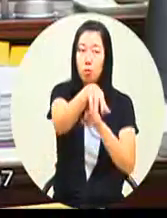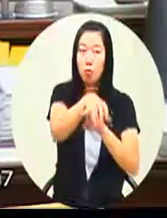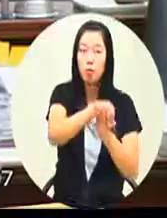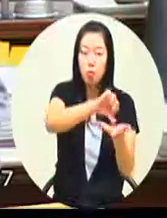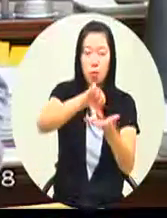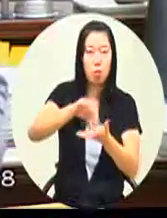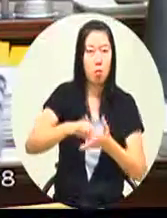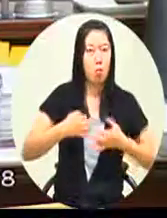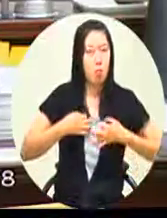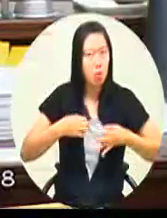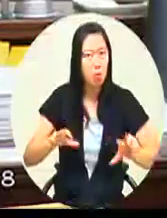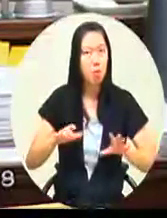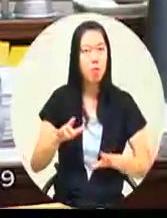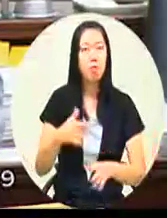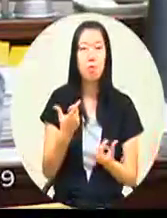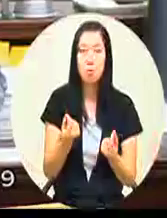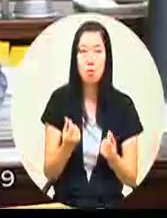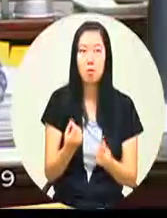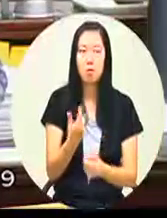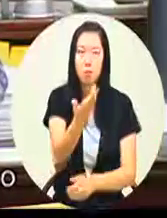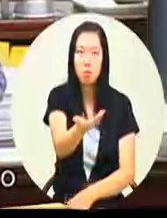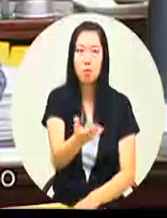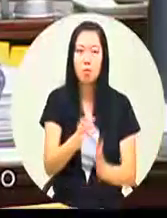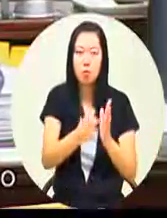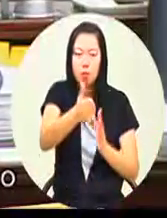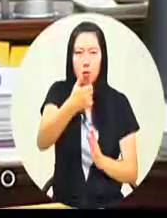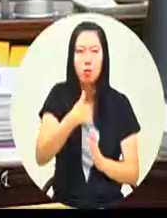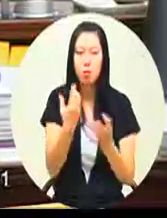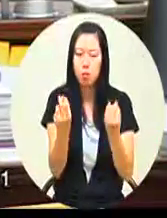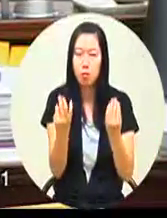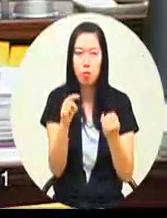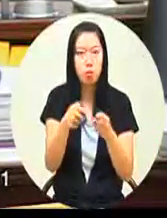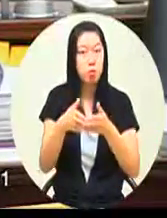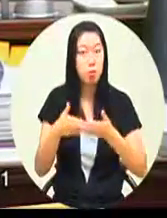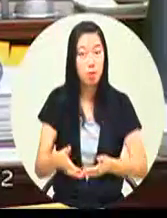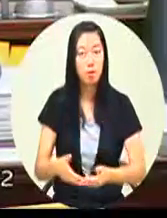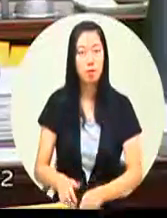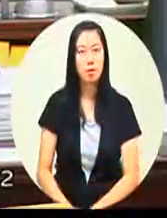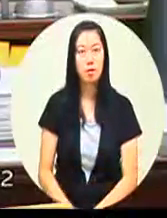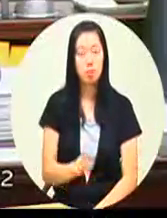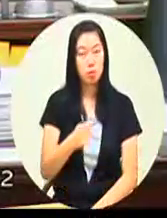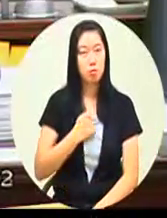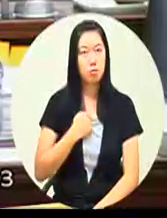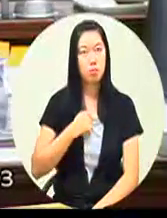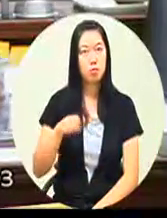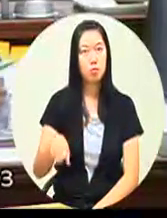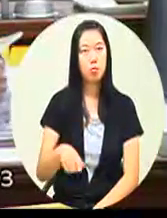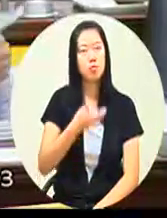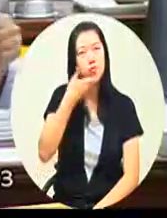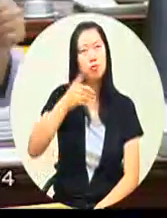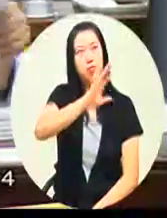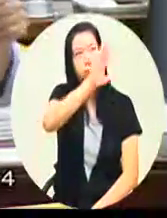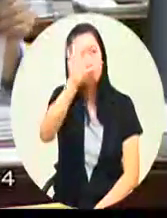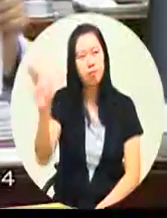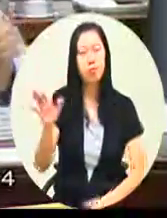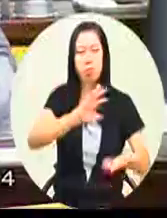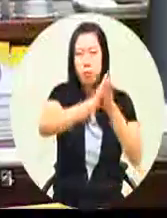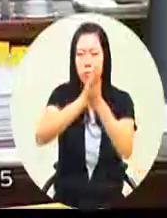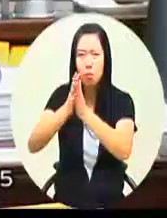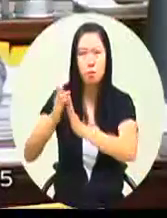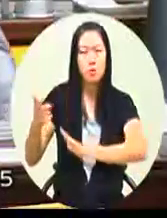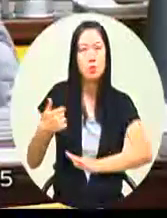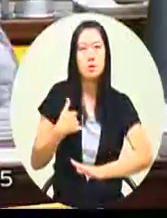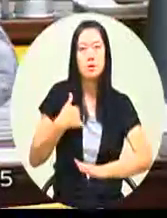预期的农损嘛是请局长，我讲为什么这数字很重要？按台湾怎样气候变迁，到底这个气候变成代价有多